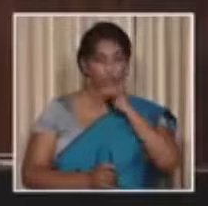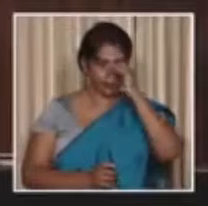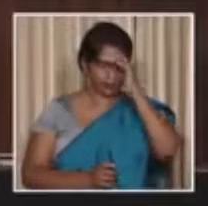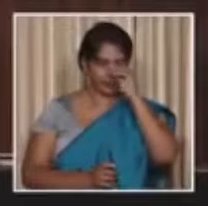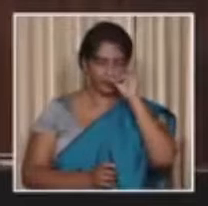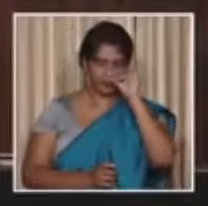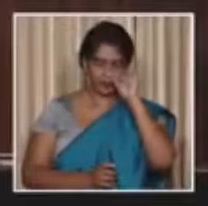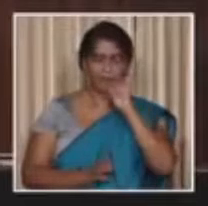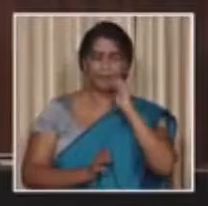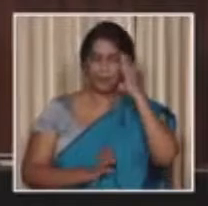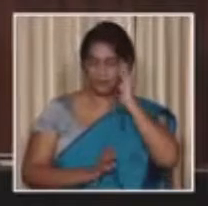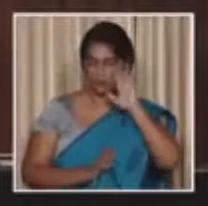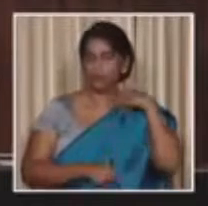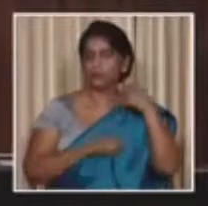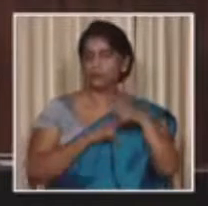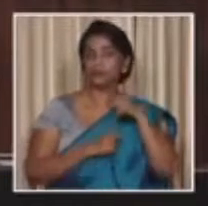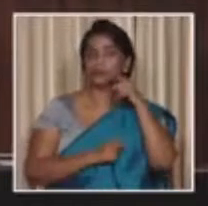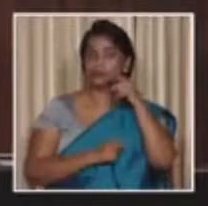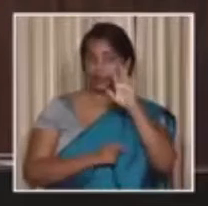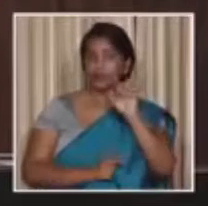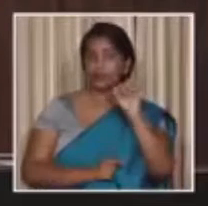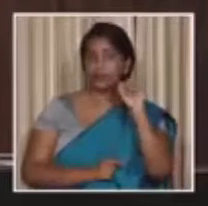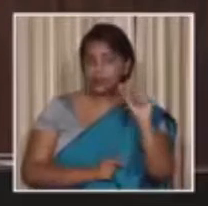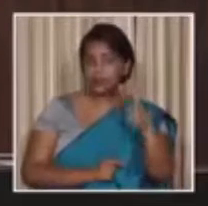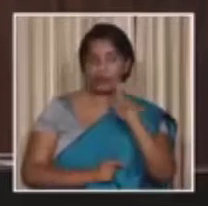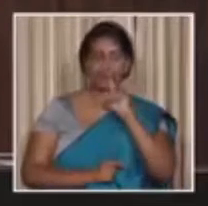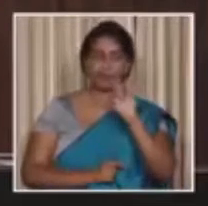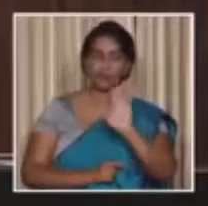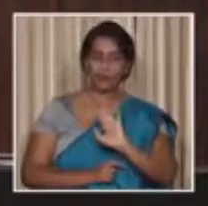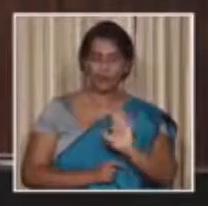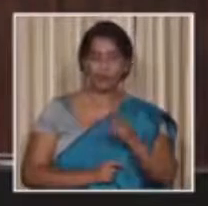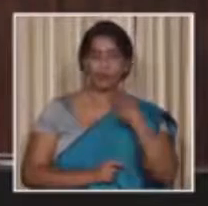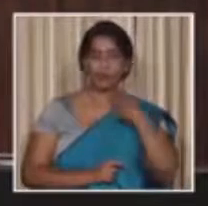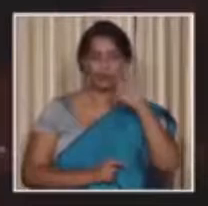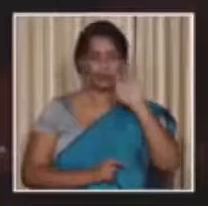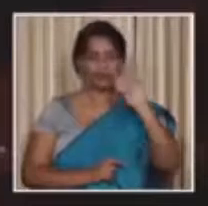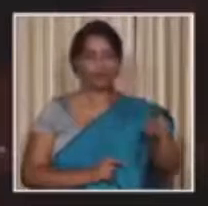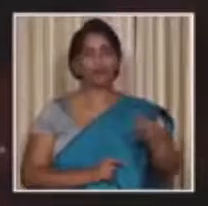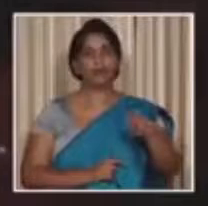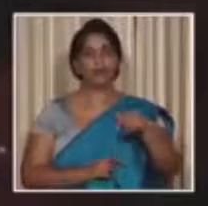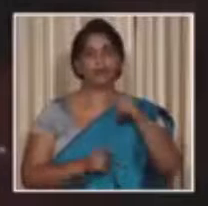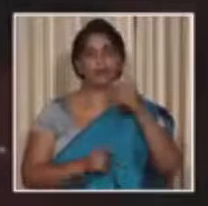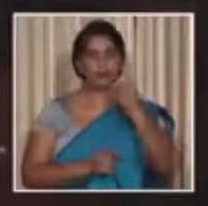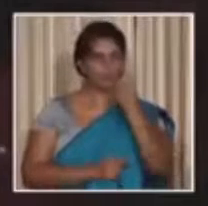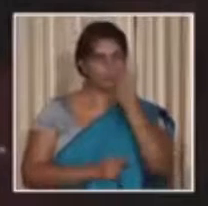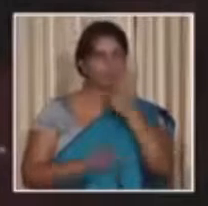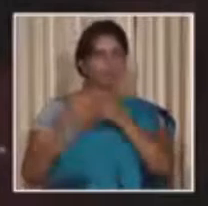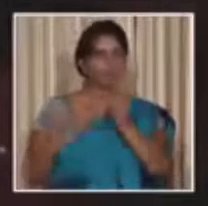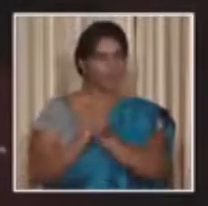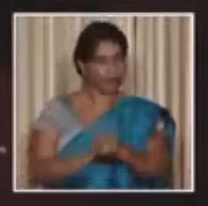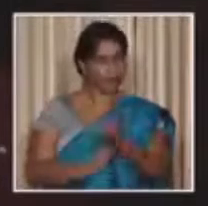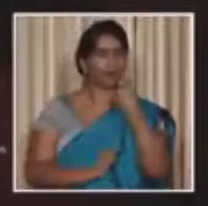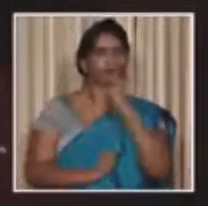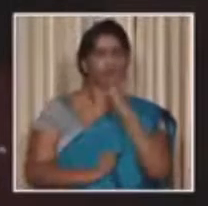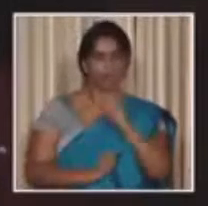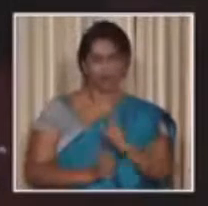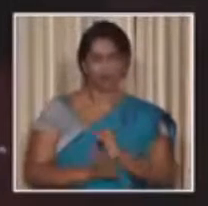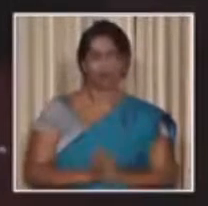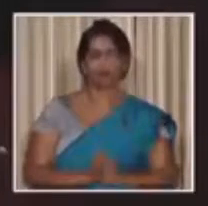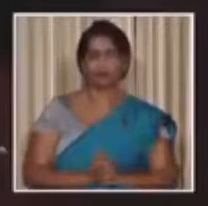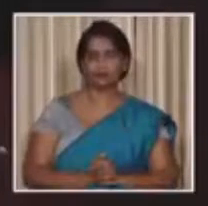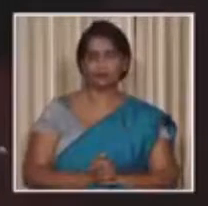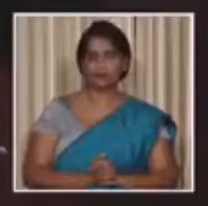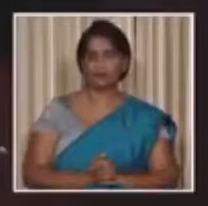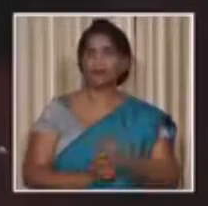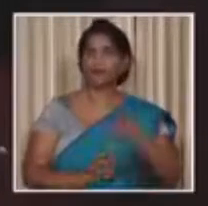සාමාන්‍ය සම්ප්‍රදාය තමයි තමුන්නාසේ නම කියන්න තෝන්නේ අපි දිහා බැලුවා මයික් එක දෙන්න ඕන මේ ක්‍රියාත්මක කරන්න කියන්නේ අපි අහන්නේ මේ